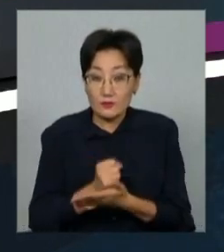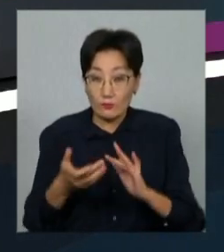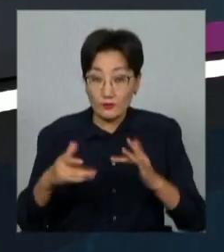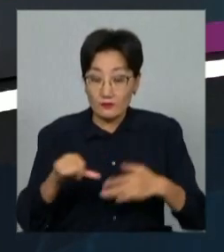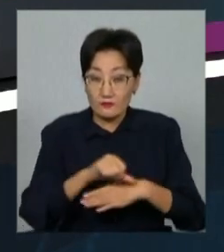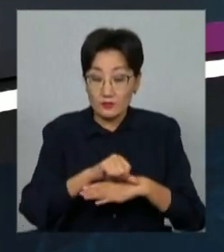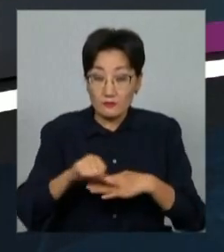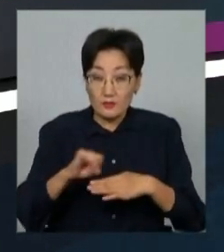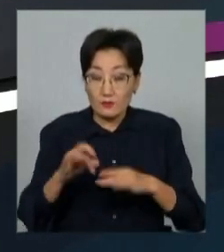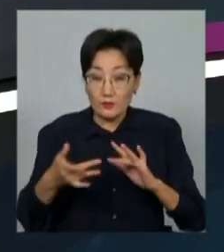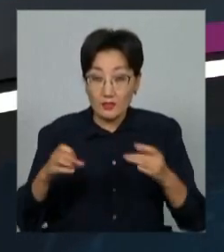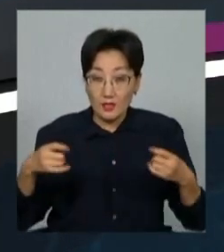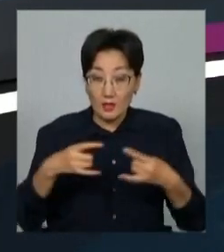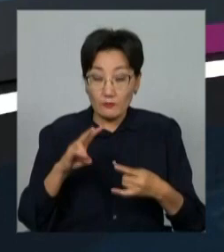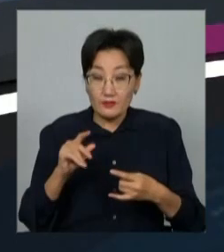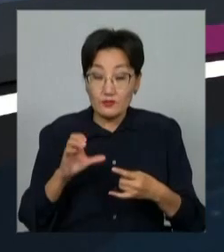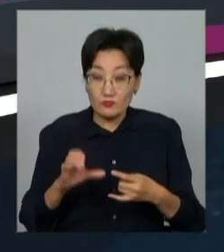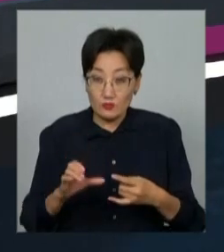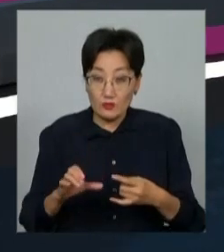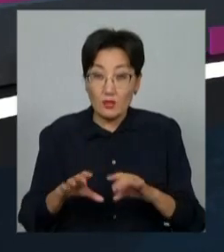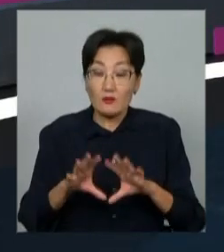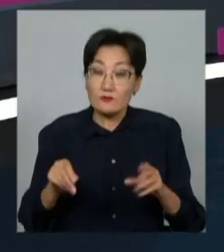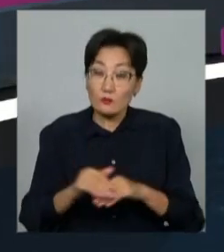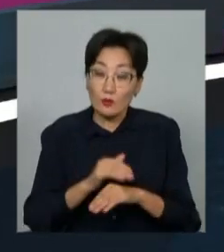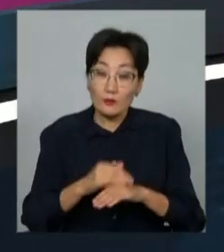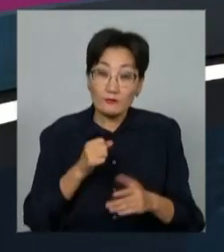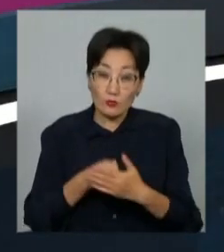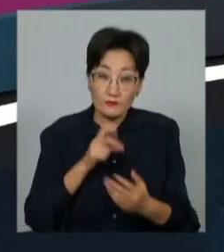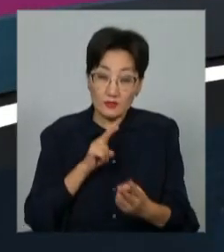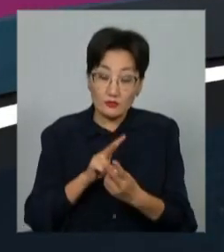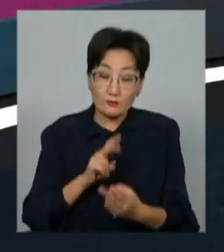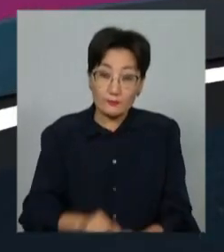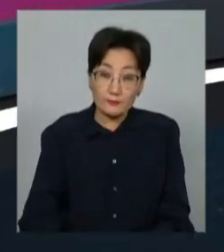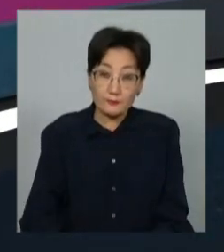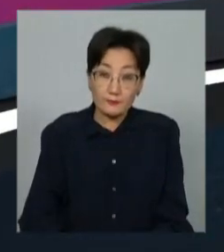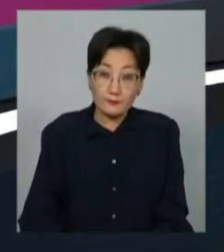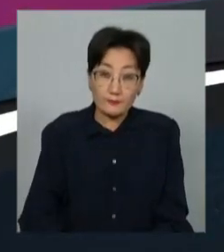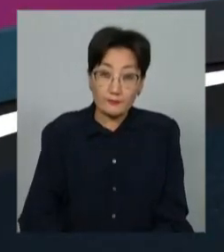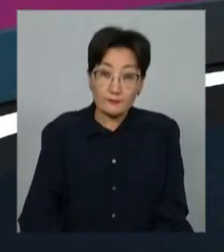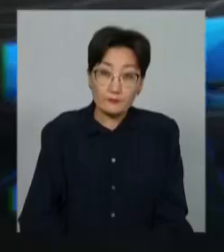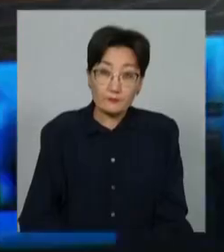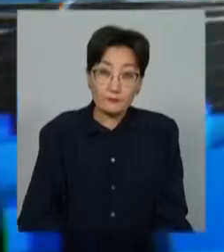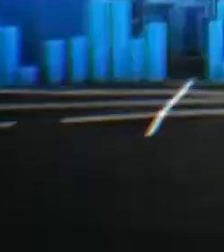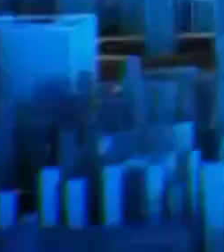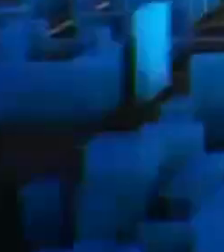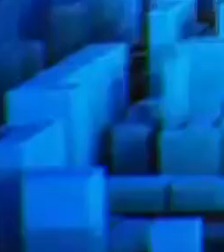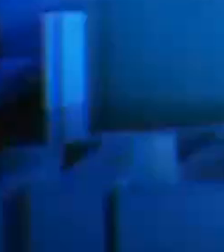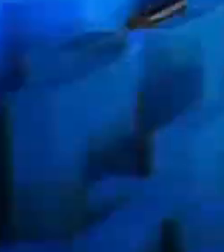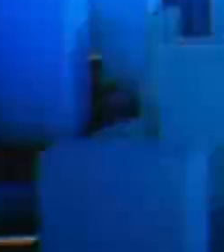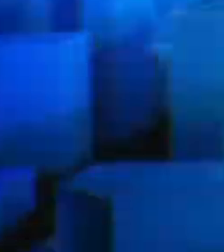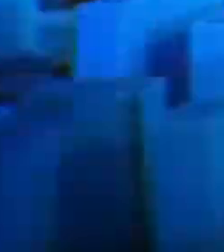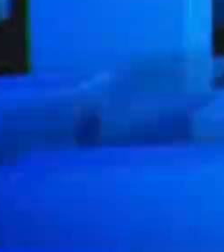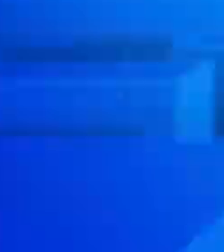сайте almaty.tv, YouTube-канале Алматы ТВ Ньюс. Всего доброго. До встречи.